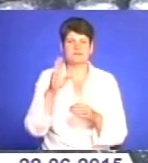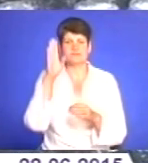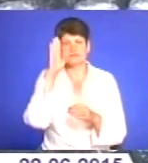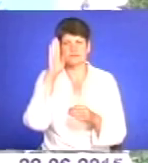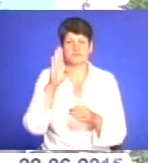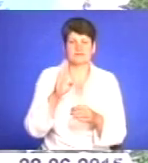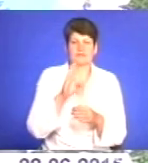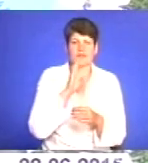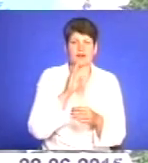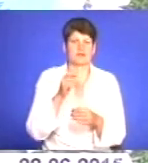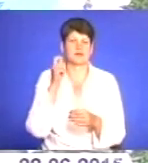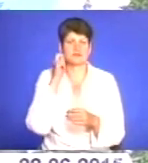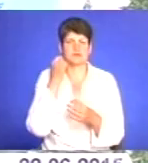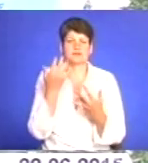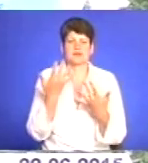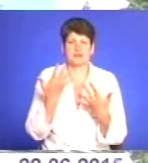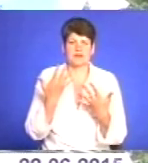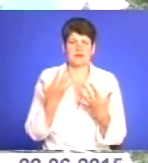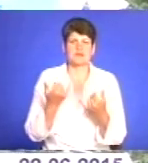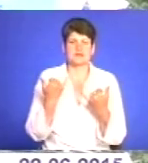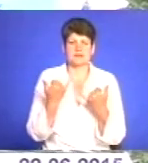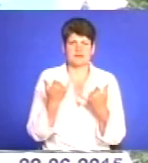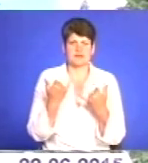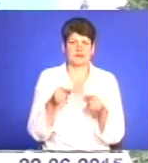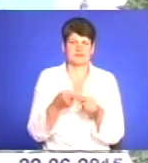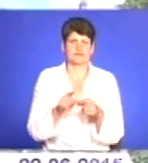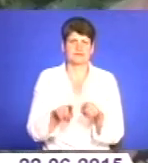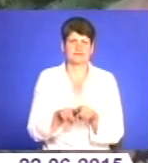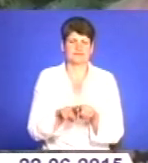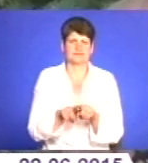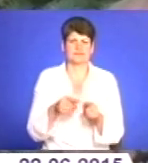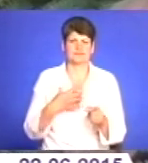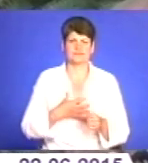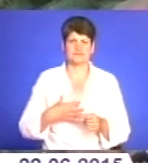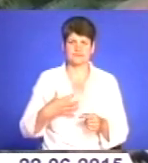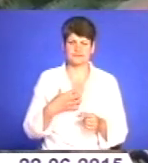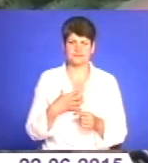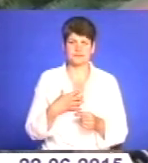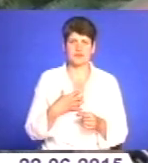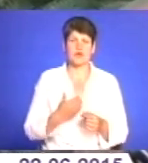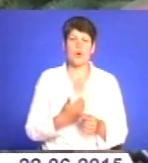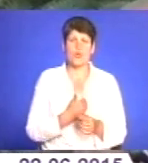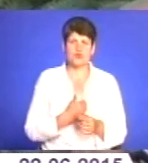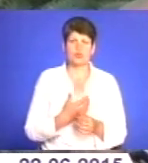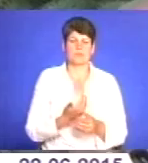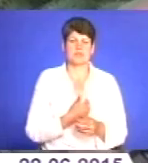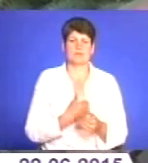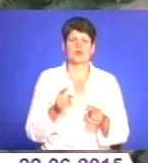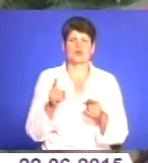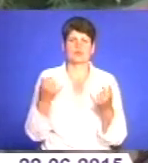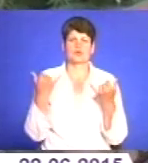людей не підвладна часу, особливо у вирі сучасних протистоянь. Ми надзвичайно хочемо і бажаємо, щоб